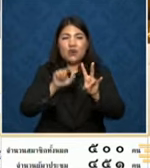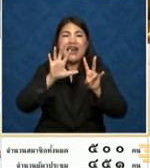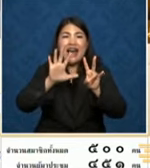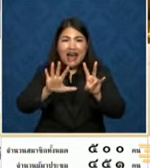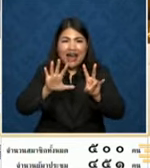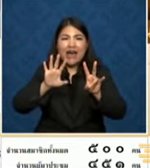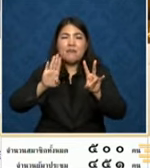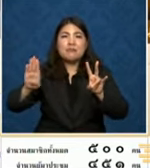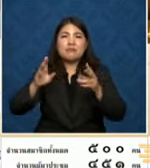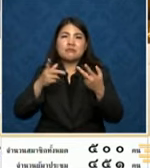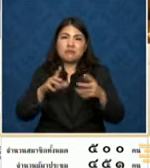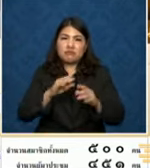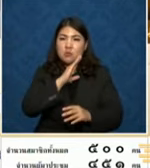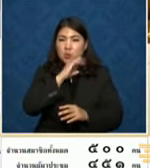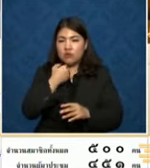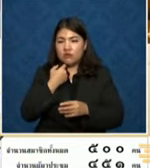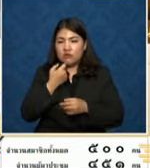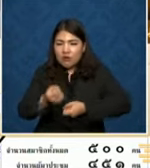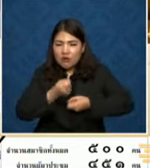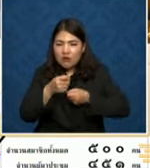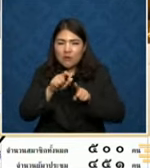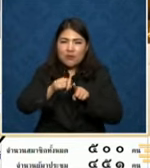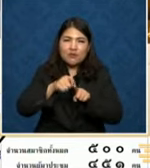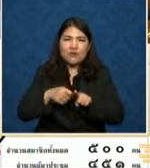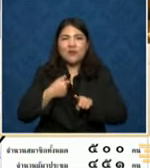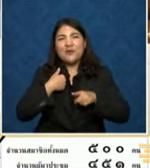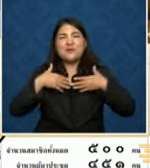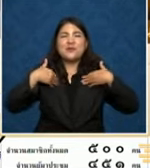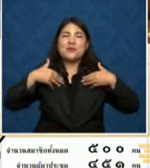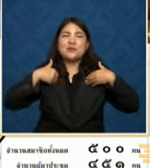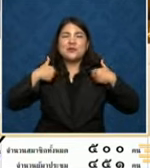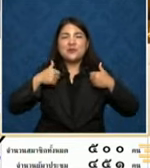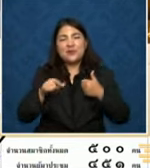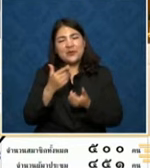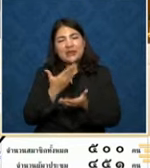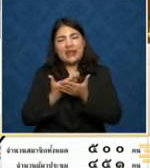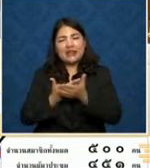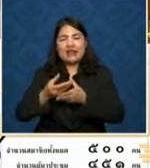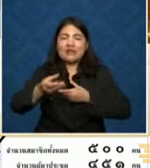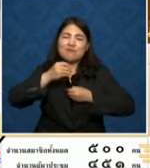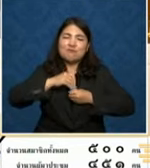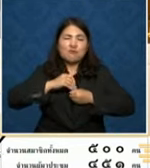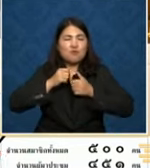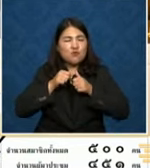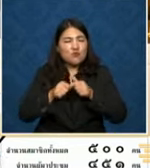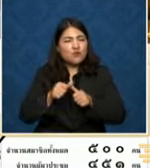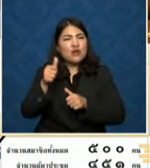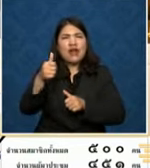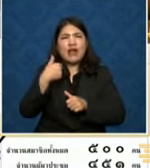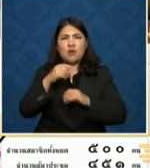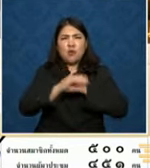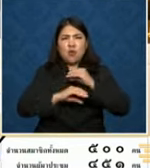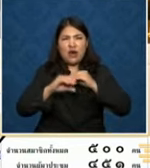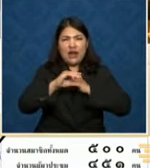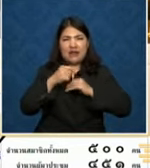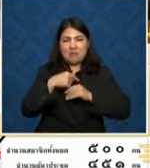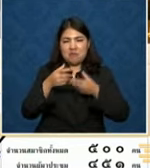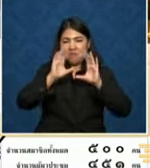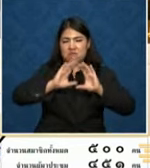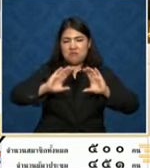รที่ปลูกข้าวโพดต่างมีความสุขกันมีกำไรอยู่ได้โดยไม่ต้องใช้โครงการที่รัฐต้องเข้าไปซับซิ